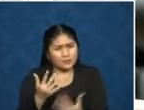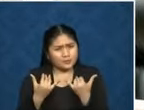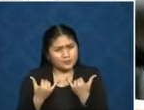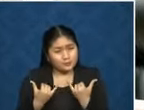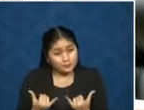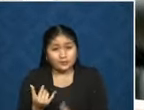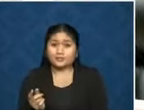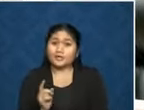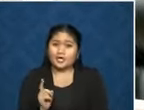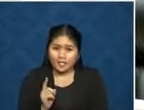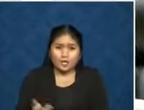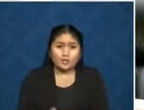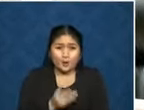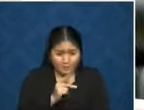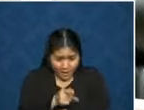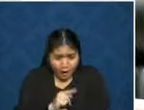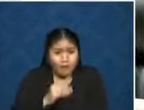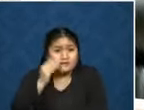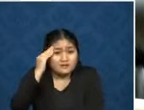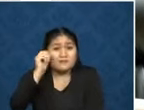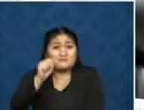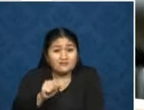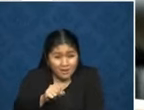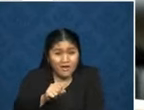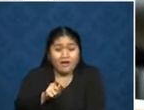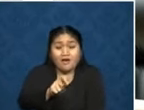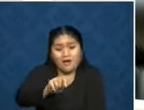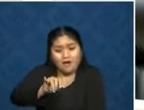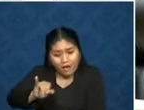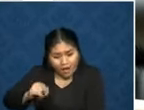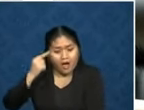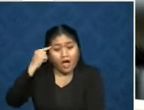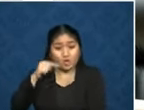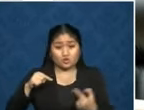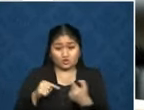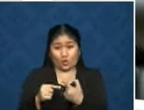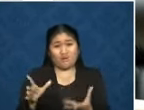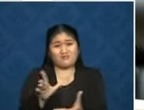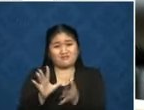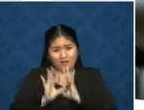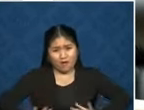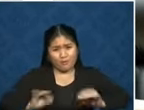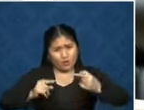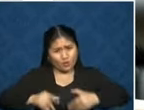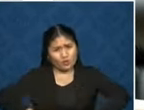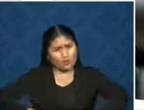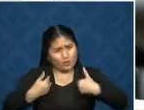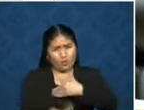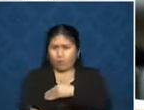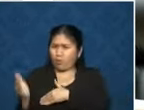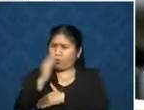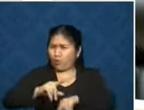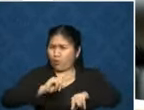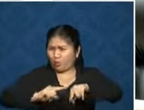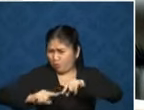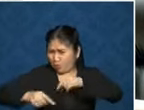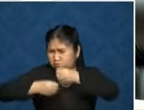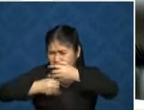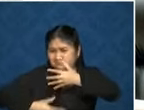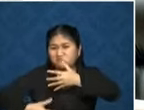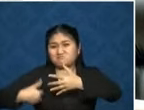บันนี้ท่านประธานก็ทราบดีนะครับว่า AI เนี่ยมีส่วนในความสำคัญในการดำรงชีวิตประจำวันเนี่ยหลายด้านนะ